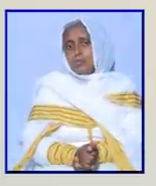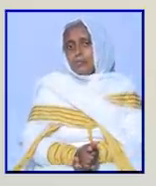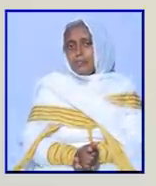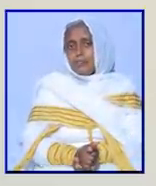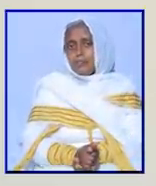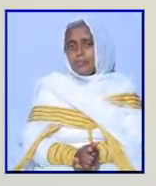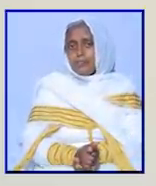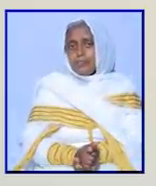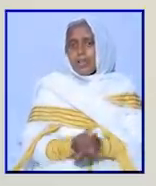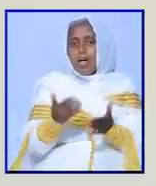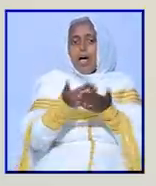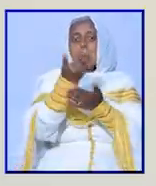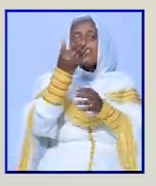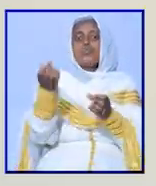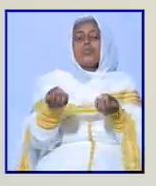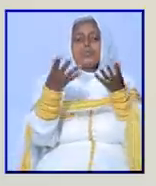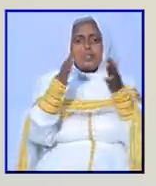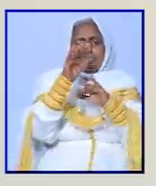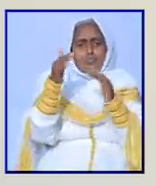ሀብቱ መብዛቱ